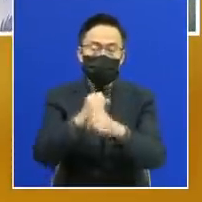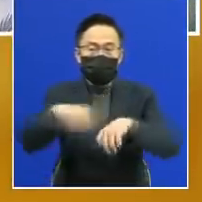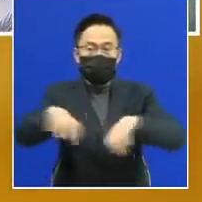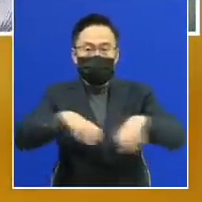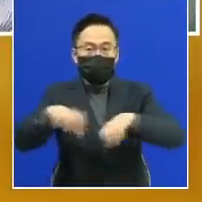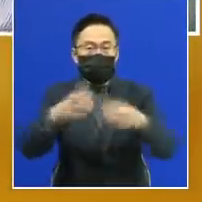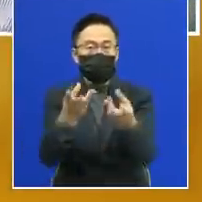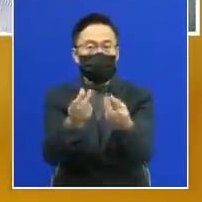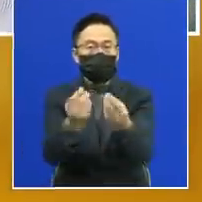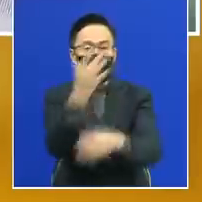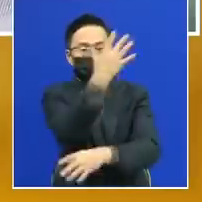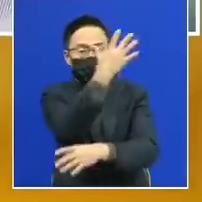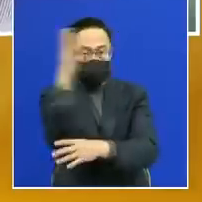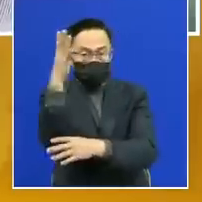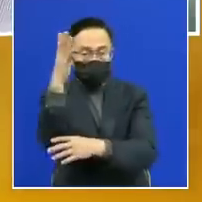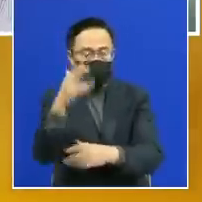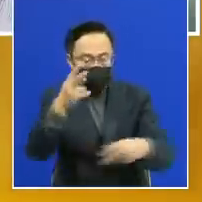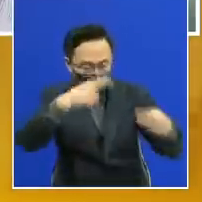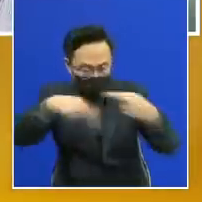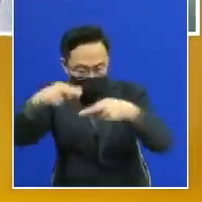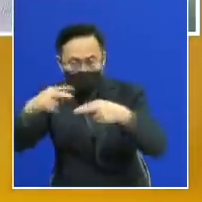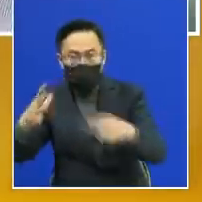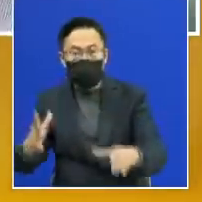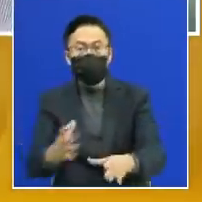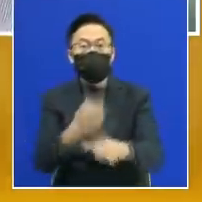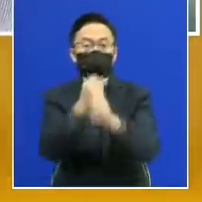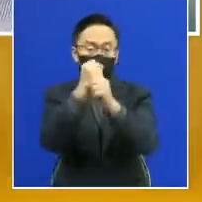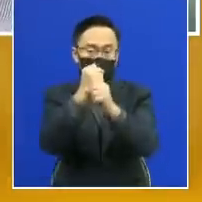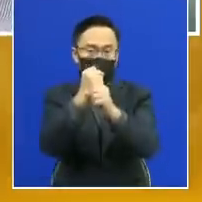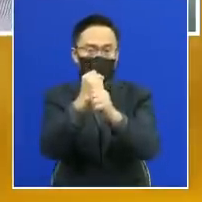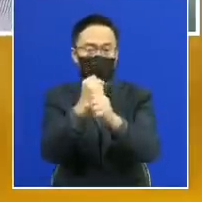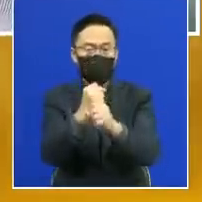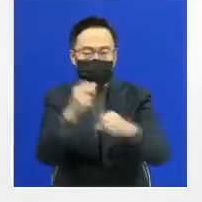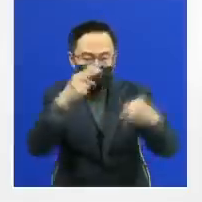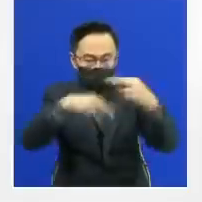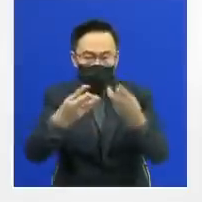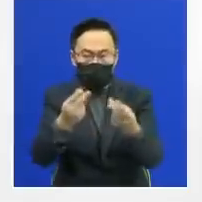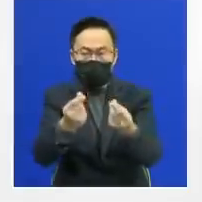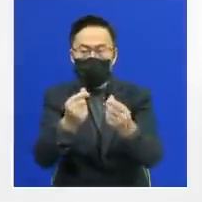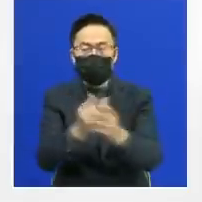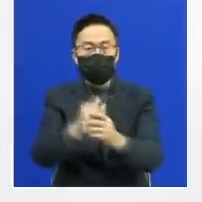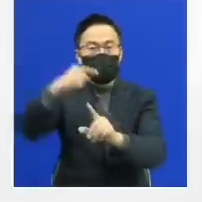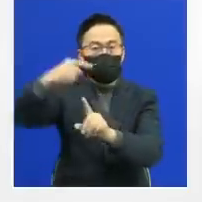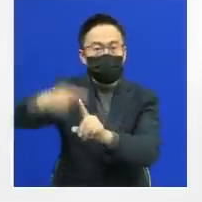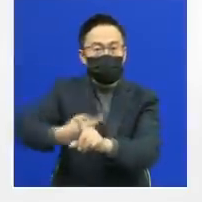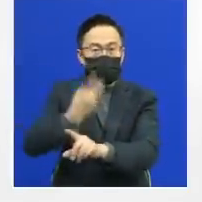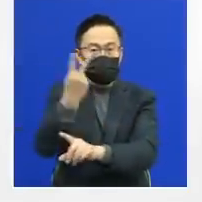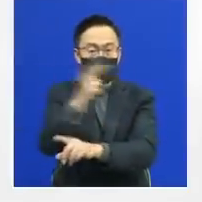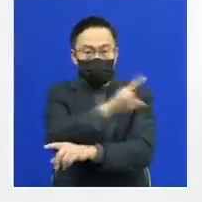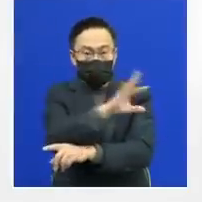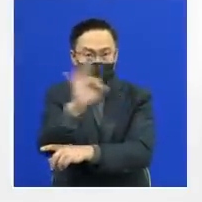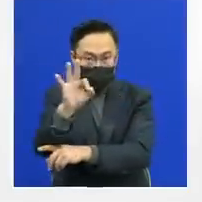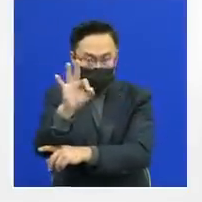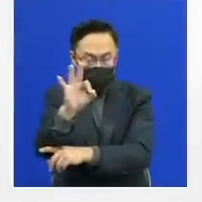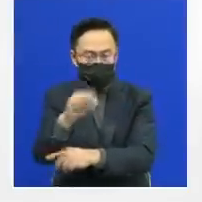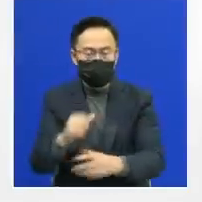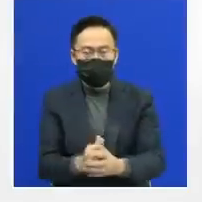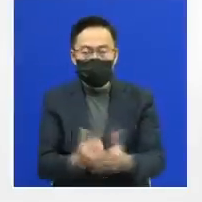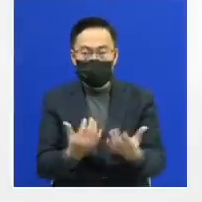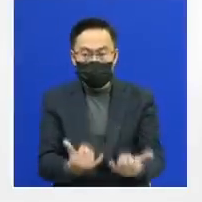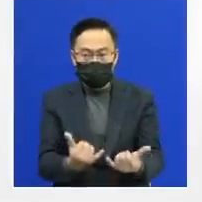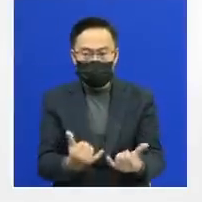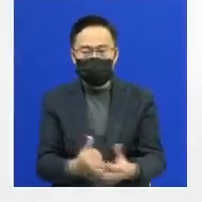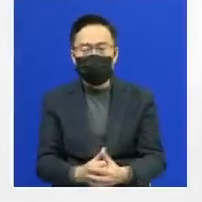ที่ดินป่าไม้ได้มีการสรุปผลการตรวจสอบออกมาวันที่9กุมภาพันธ์ส่วนจัดการที่ดินป่า